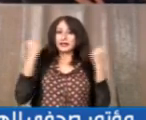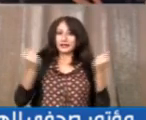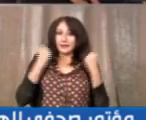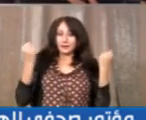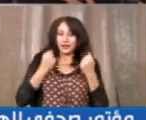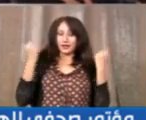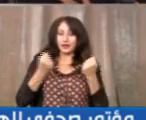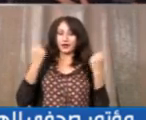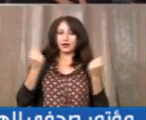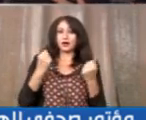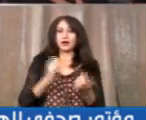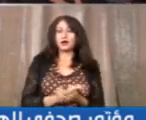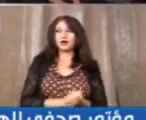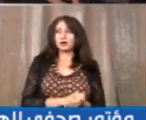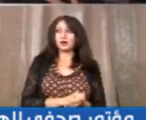وده